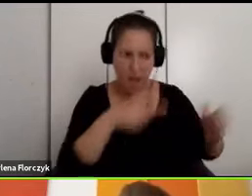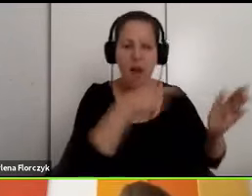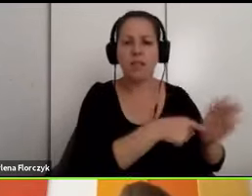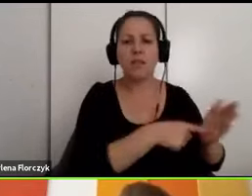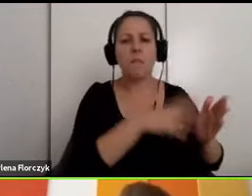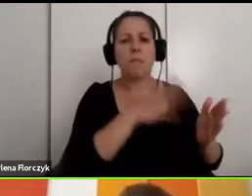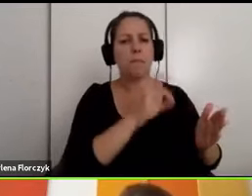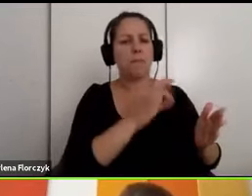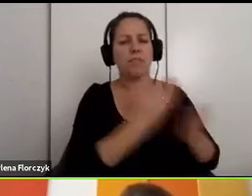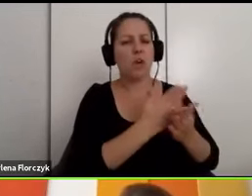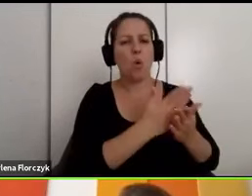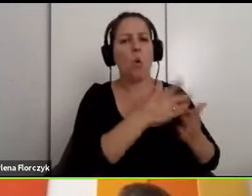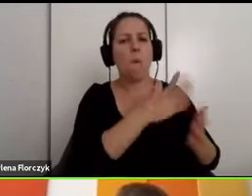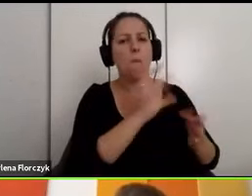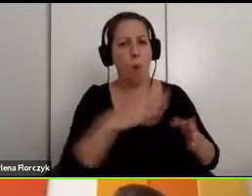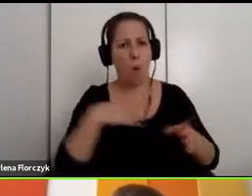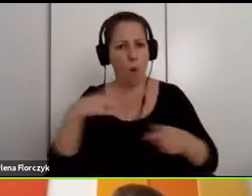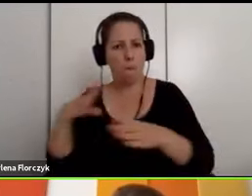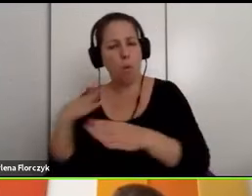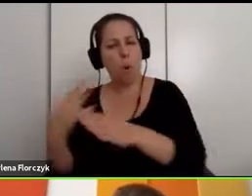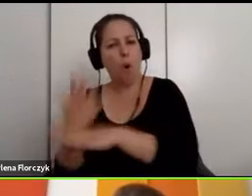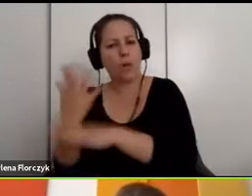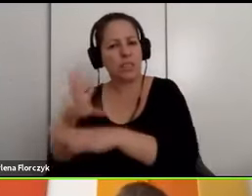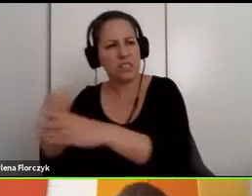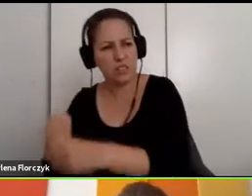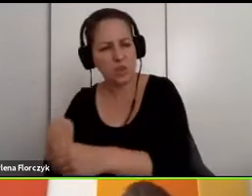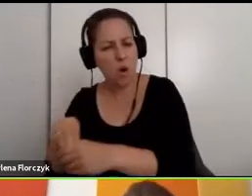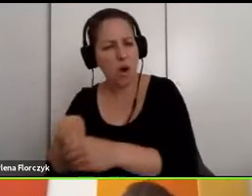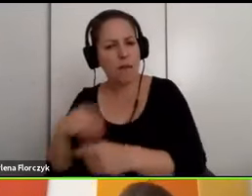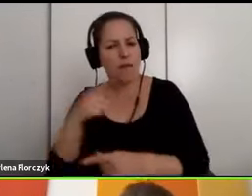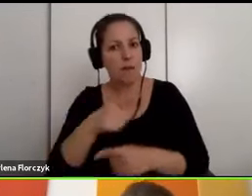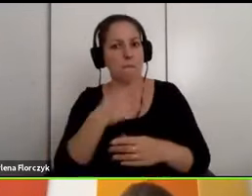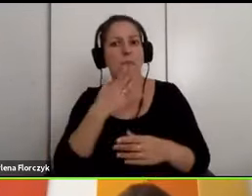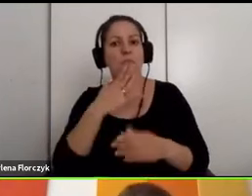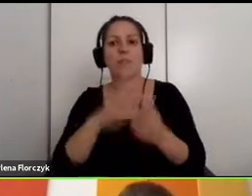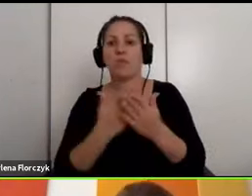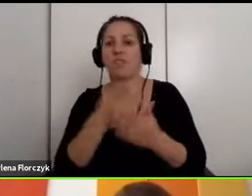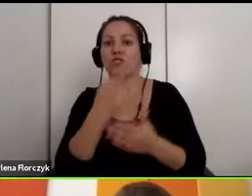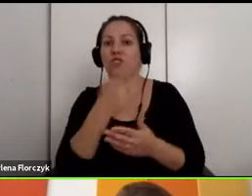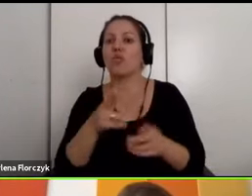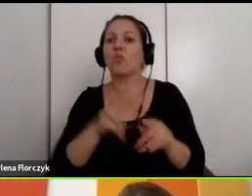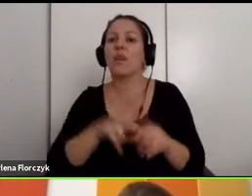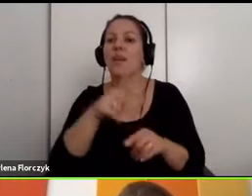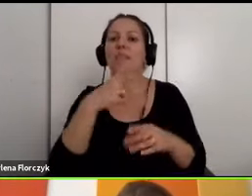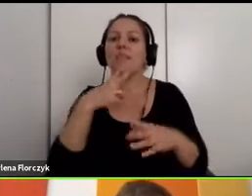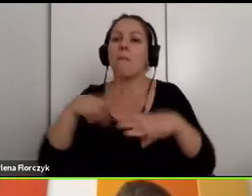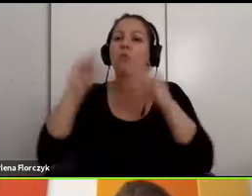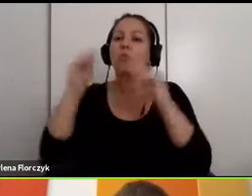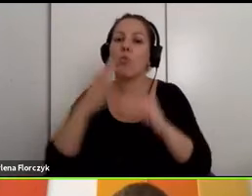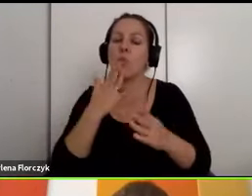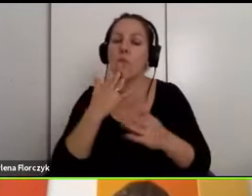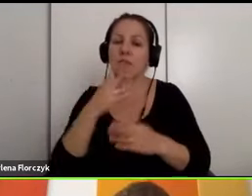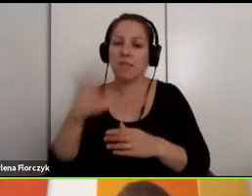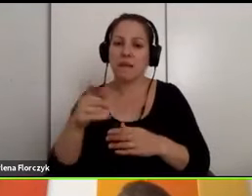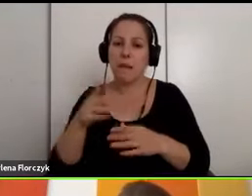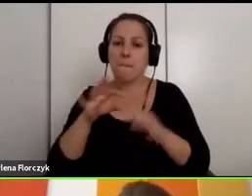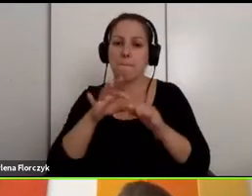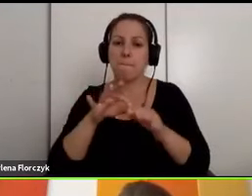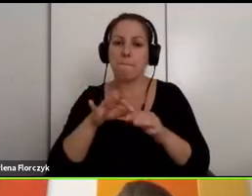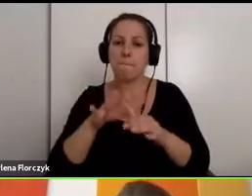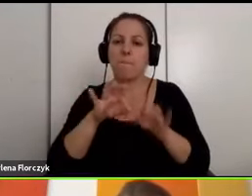że byłem w ognisku. I to jest ciekawe bardzo mówić na przykład te rzeczy, które mówiliśmy na samym początku, jakby prowadzić